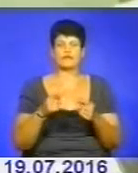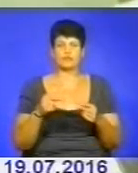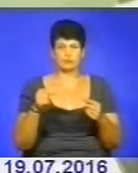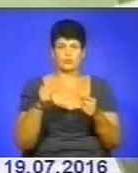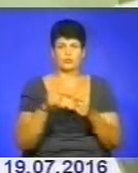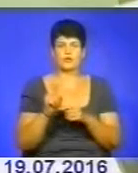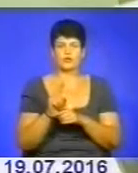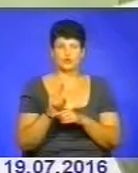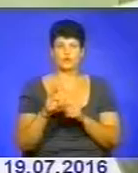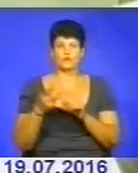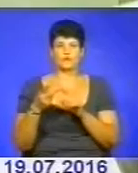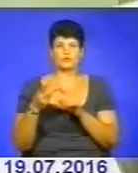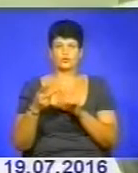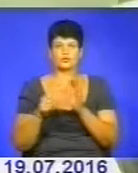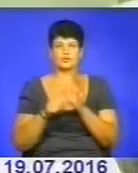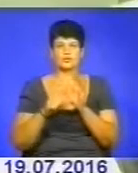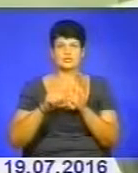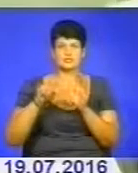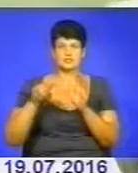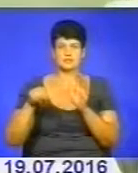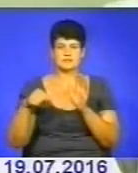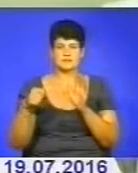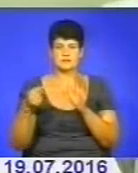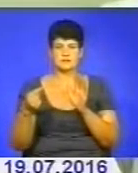Шептицька. Диня якісна.